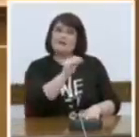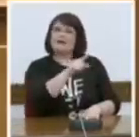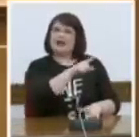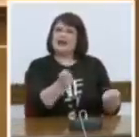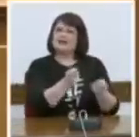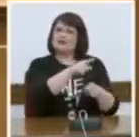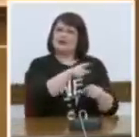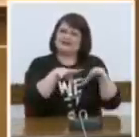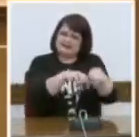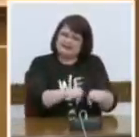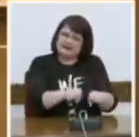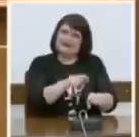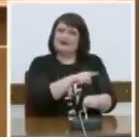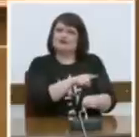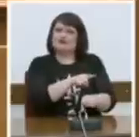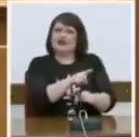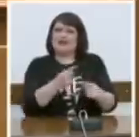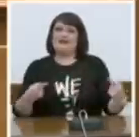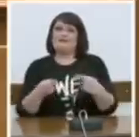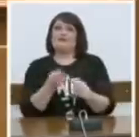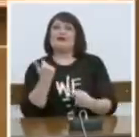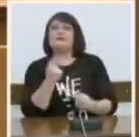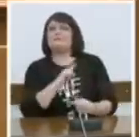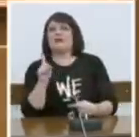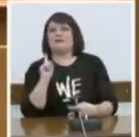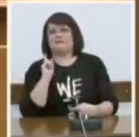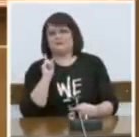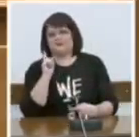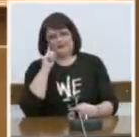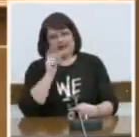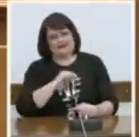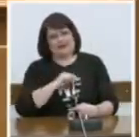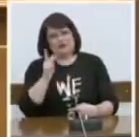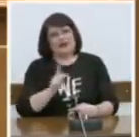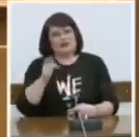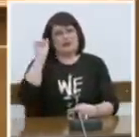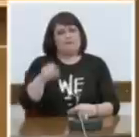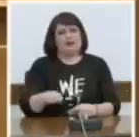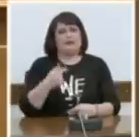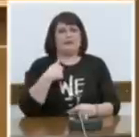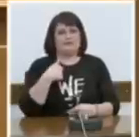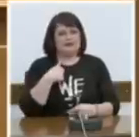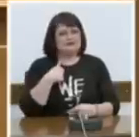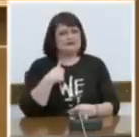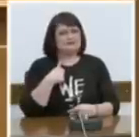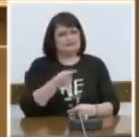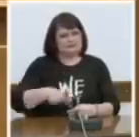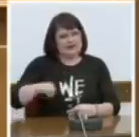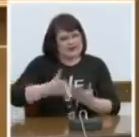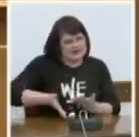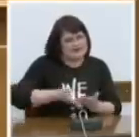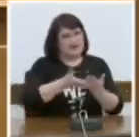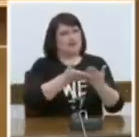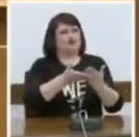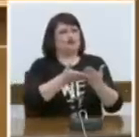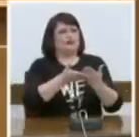εξουσίας για να μην έχει αντίπαλο. Γιατί έτσι όμως τελικά θίγονται τα συμφέροντα της κοινωνίας. Εμείς λοιπόν θα στηρίξουμε